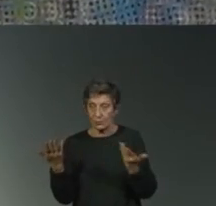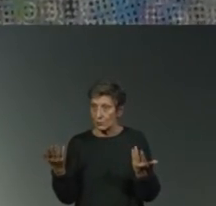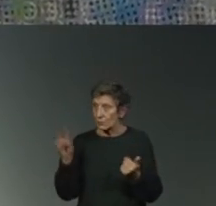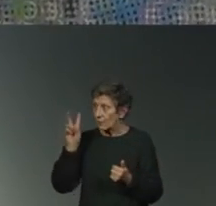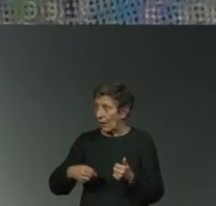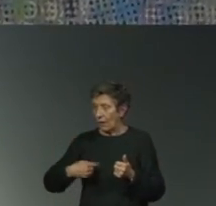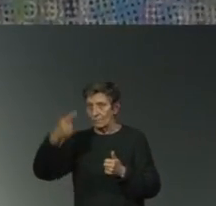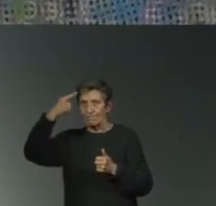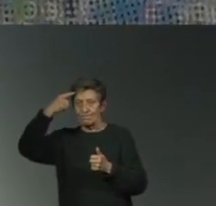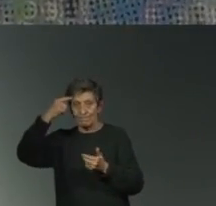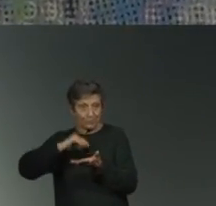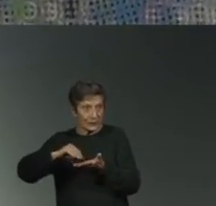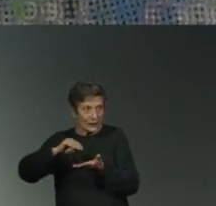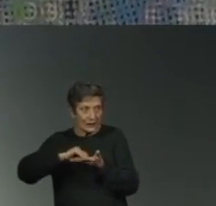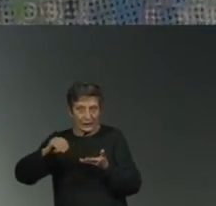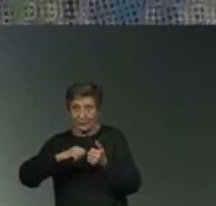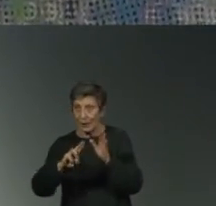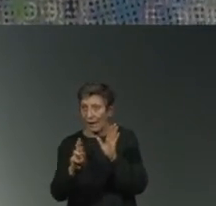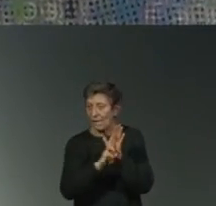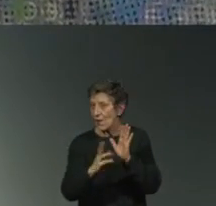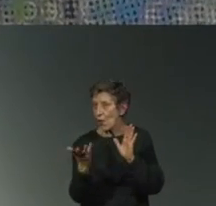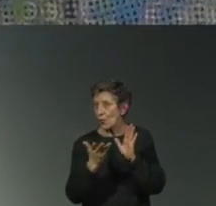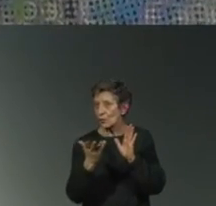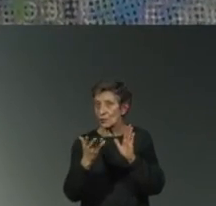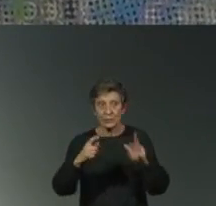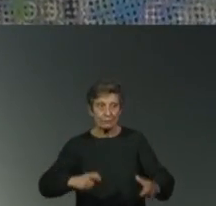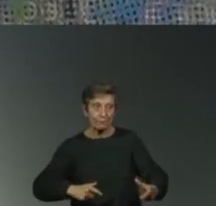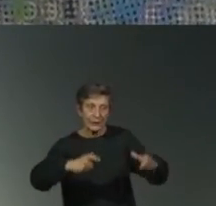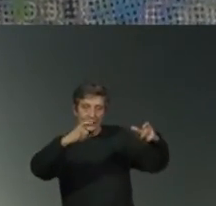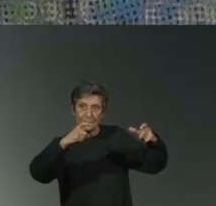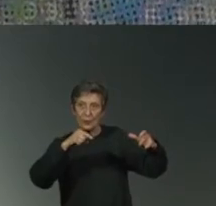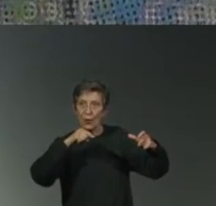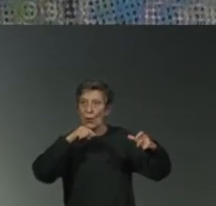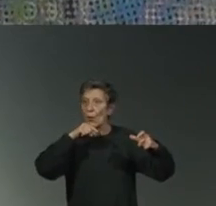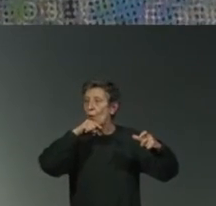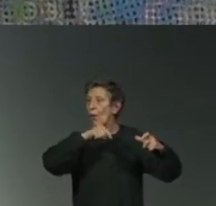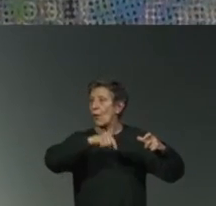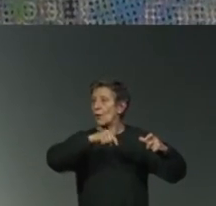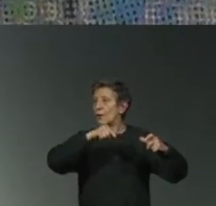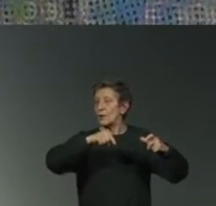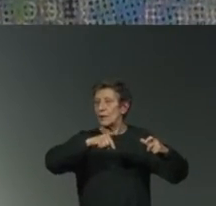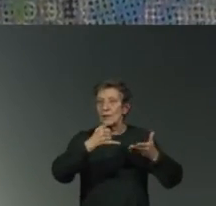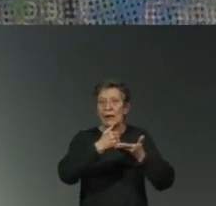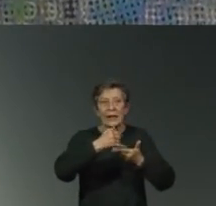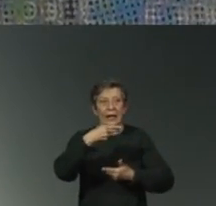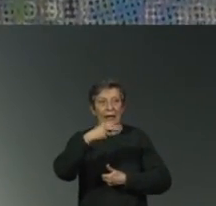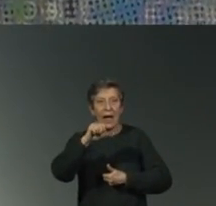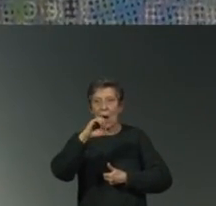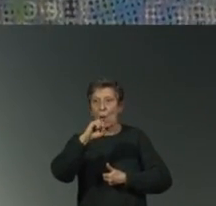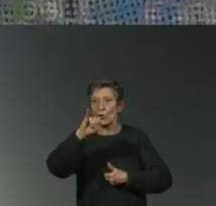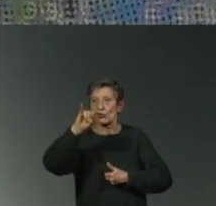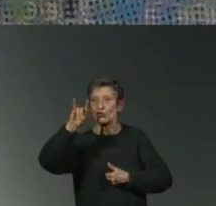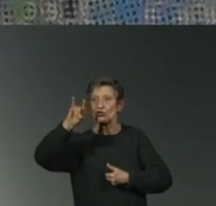référé pendant l'écriture à un bâtiment de Tadao Ando sur l'île de Naoshima. Vraiment,